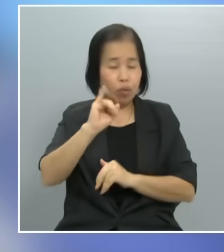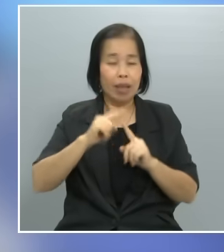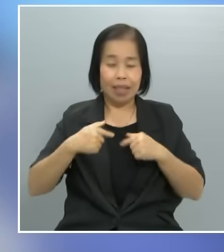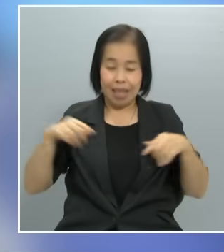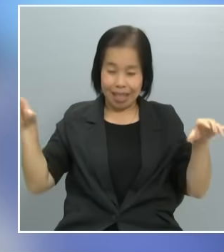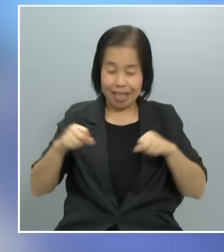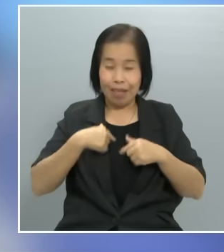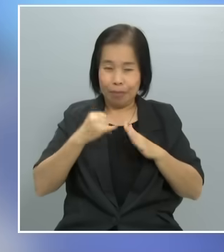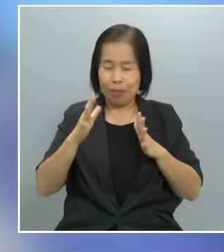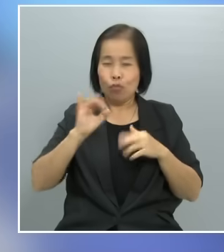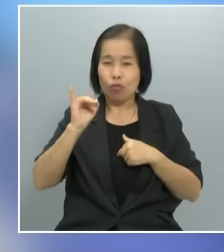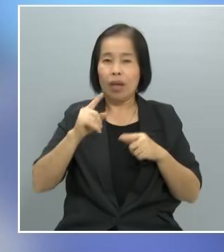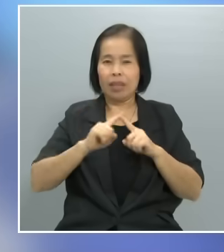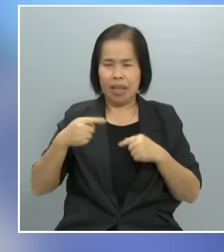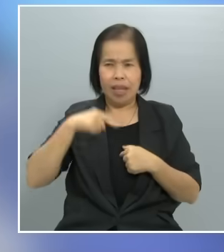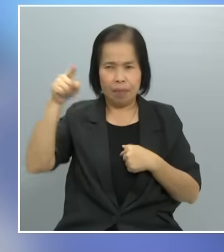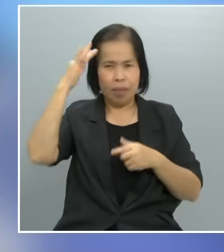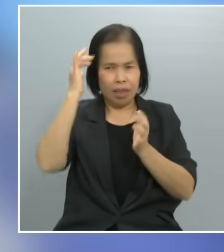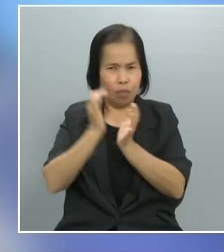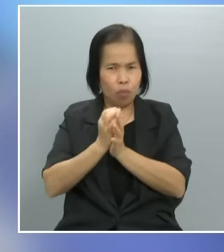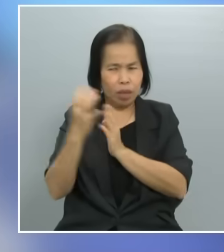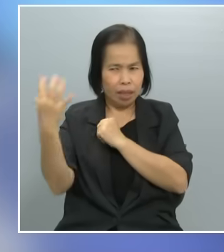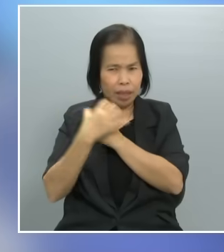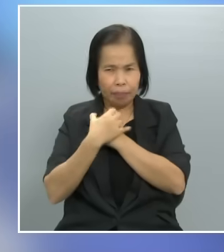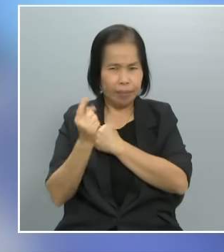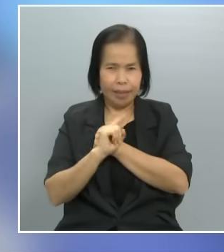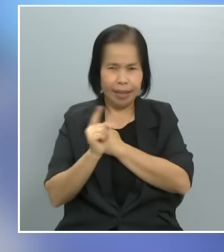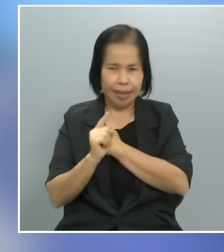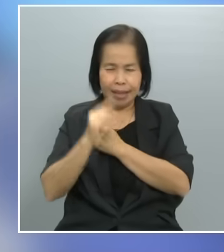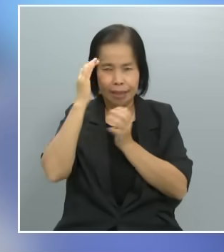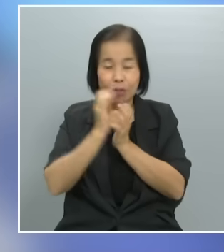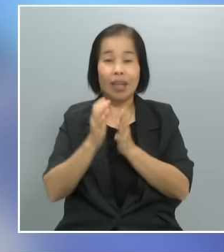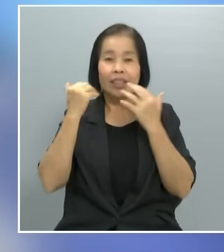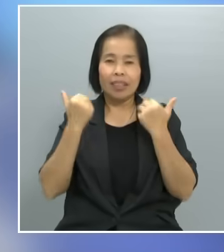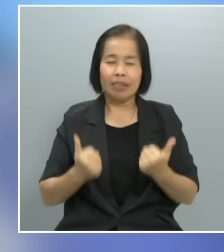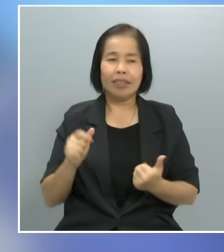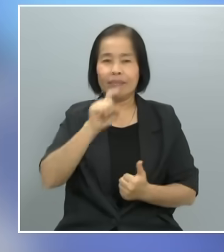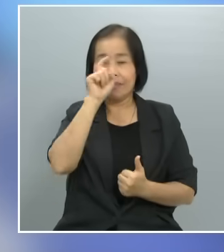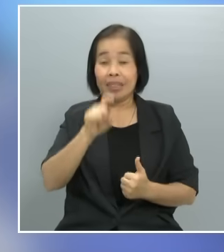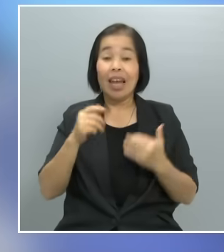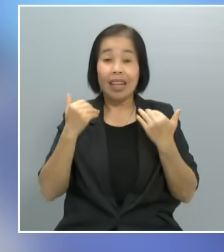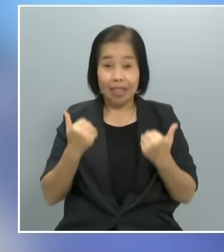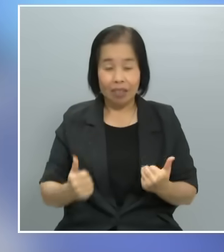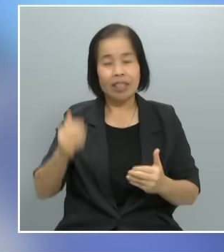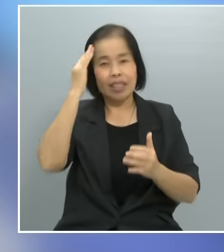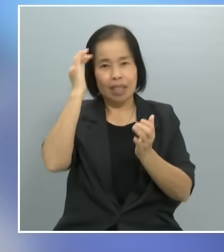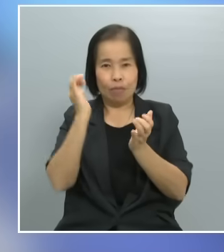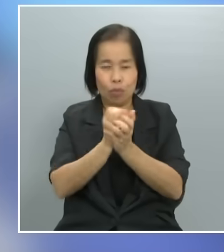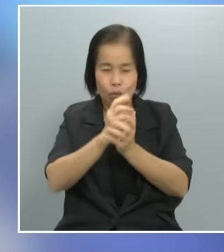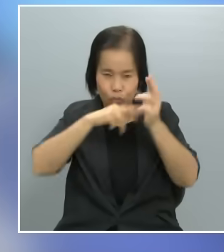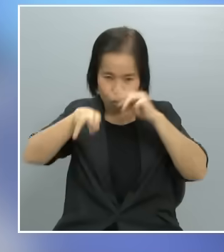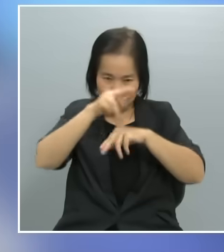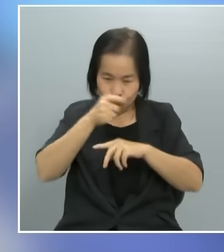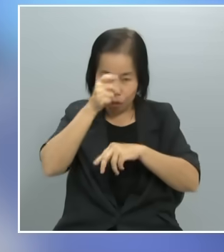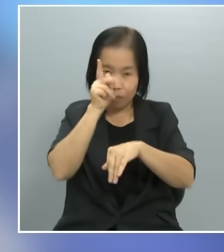ต้กับตำรวจไซเบอร์ยังไงเพราะล่าสุดนี่ยังไงพี่หมวย ล่าสุดก็มีตำรวจไซเบอร์ล่าสุดเราก็ติด